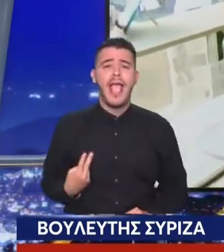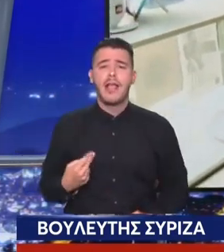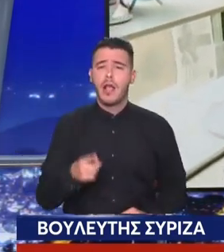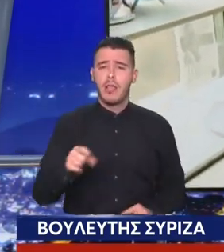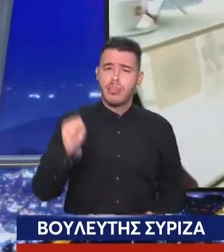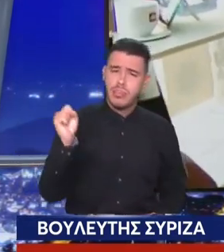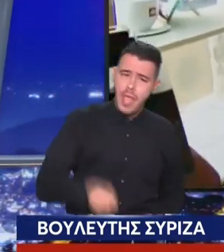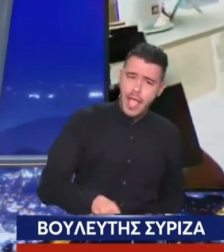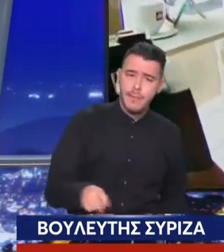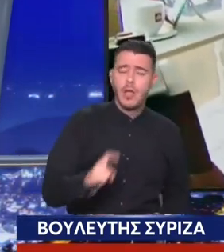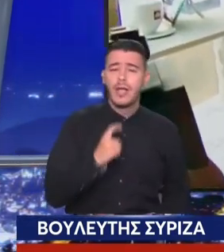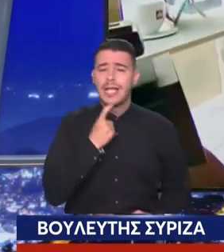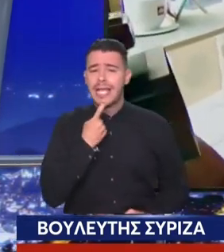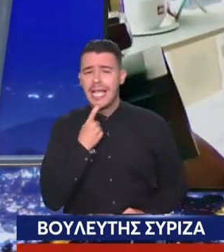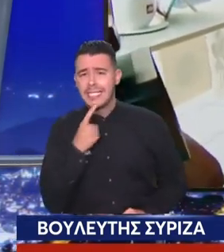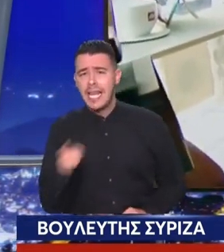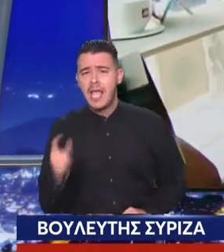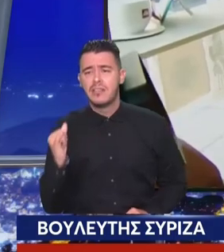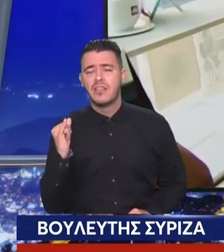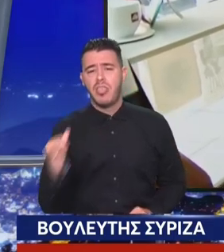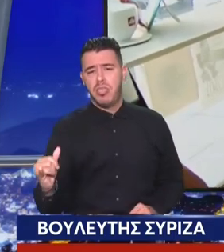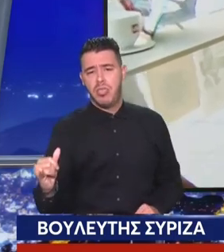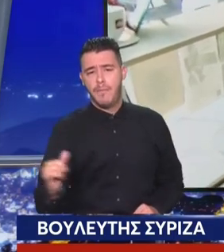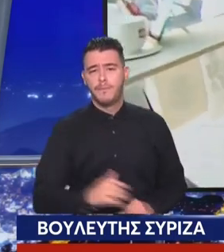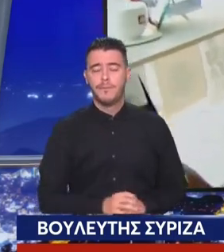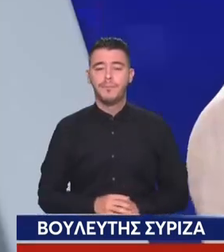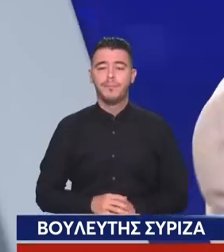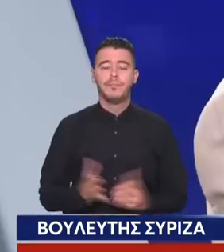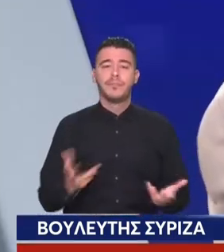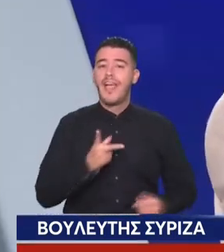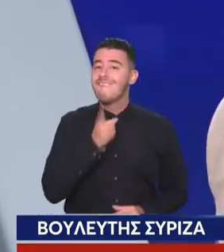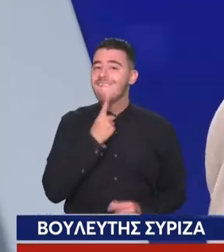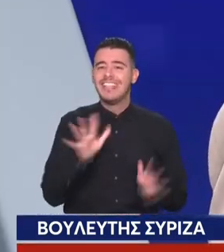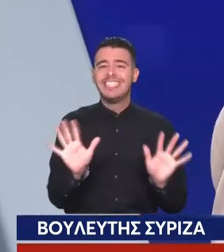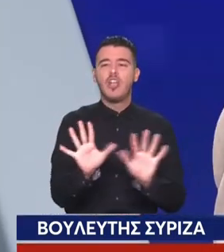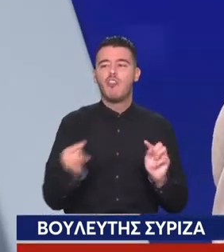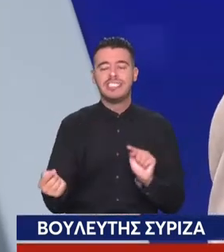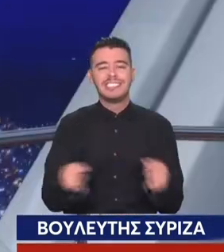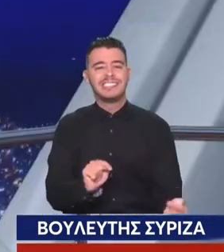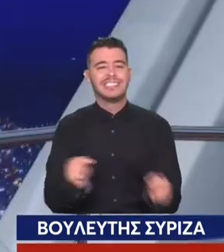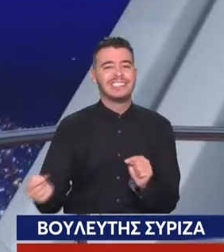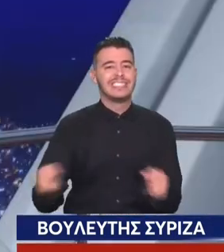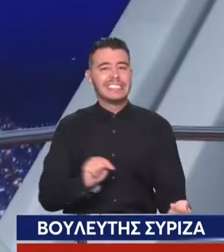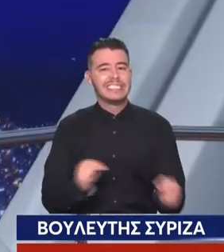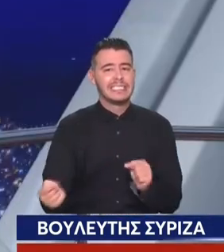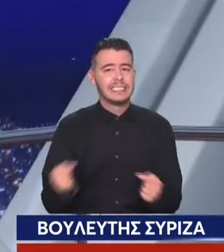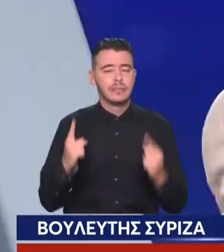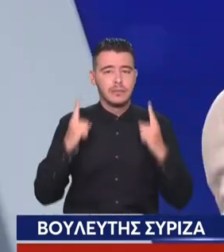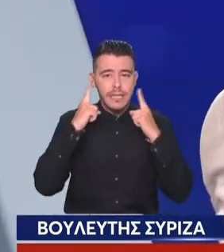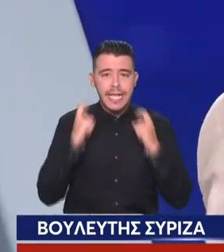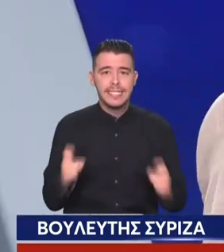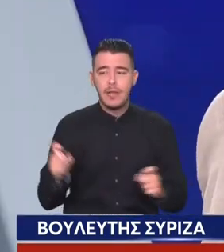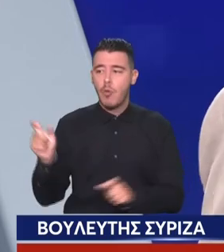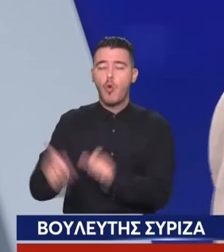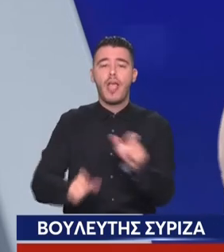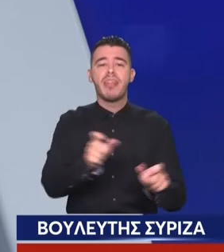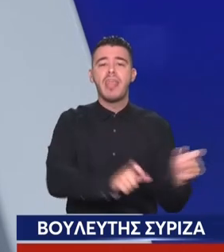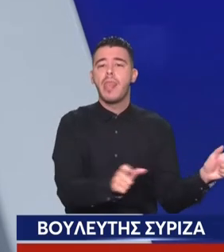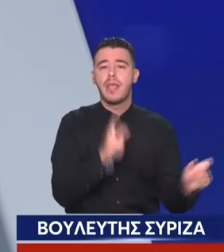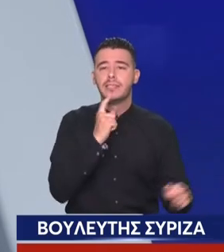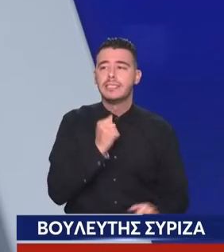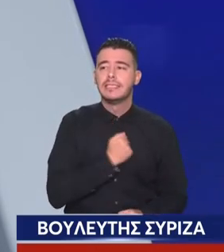πιστεύει. Και ο κύριος Κασαλάκης μπήκε και αργά στην κούρσα. Αυτό το debate θα τα φώτιζε όλα αυτά. Δεν θα είχαμε να κάνουμε συζήτηση. Θα ξέραμε όλοι σας τι υποστηρίζετε.